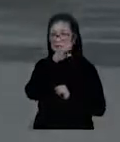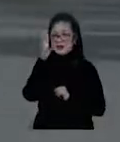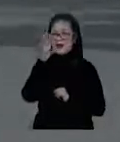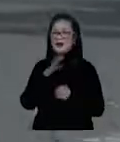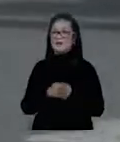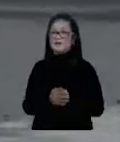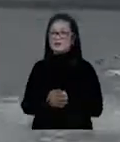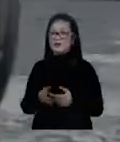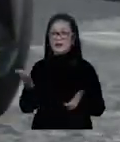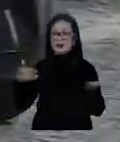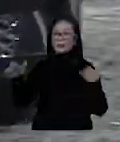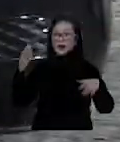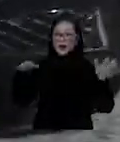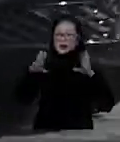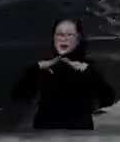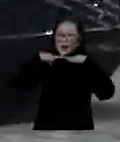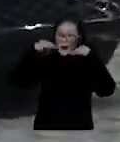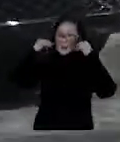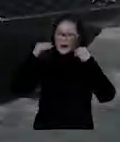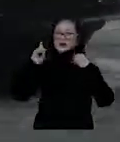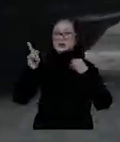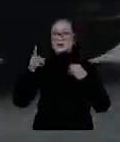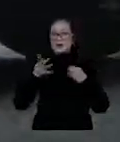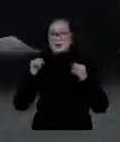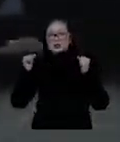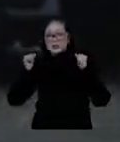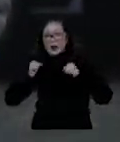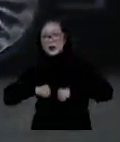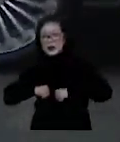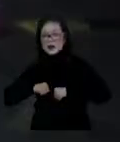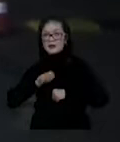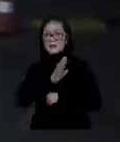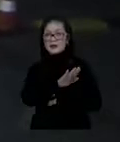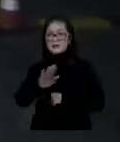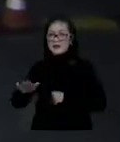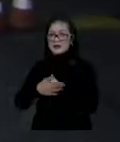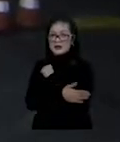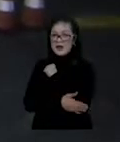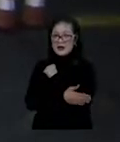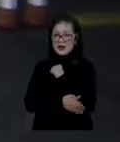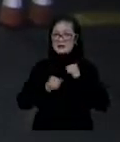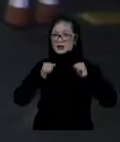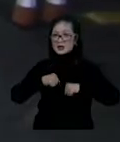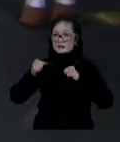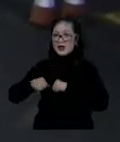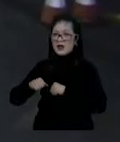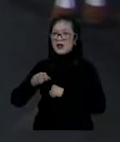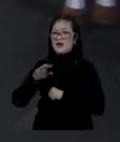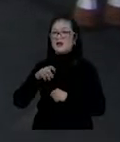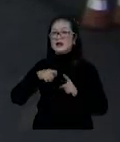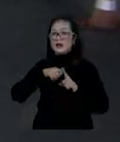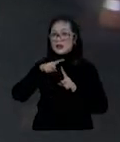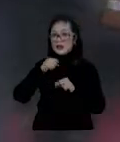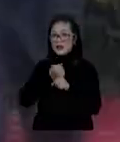dengan raut bahagia seiring hasil positif yang disepakati oleh pimpinan negara. Terdapat 5 partisipan G20 yang pamit pulang lebih